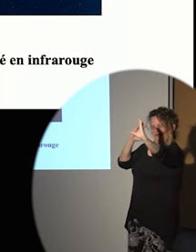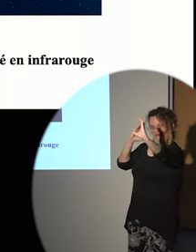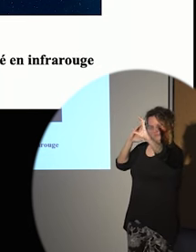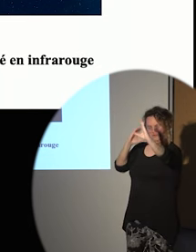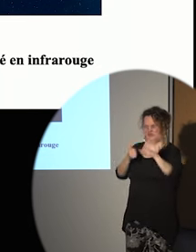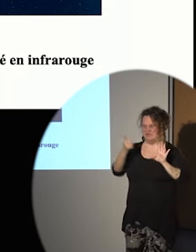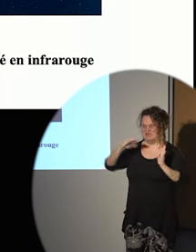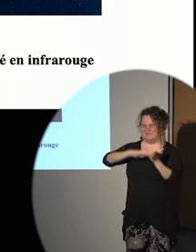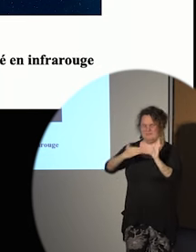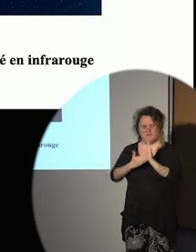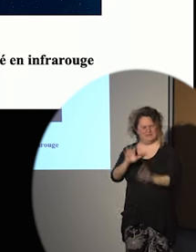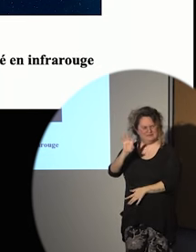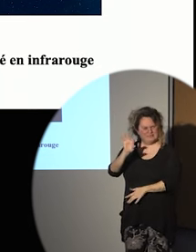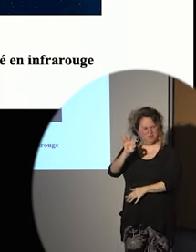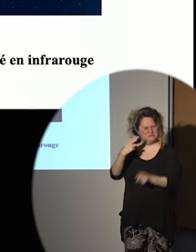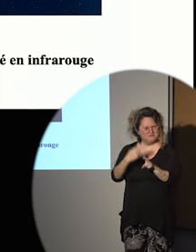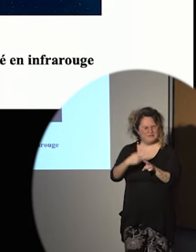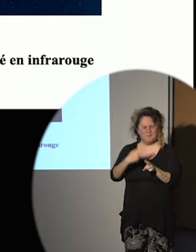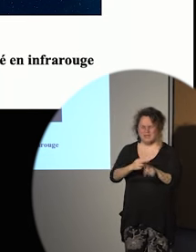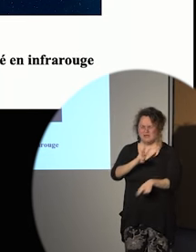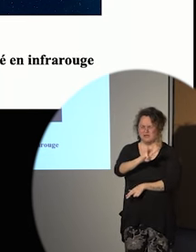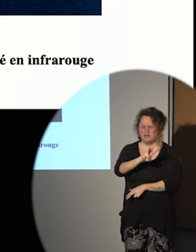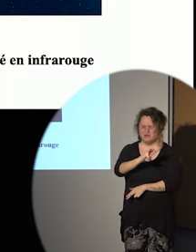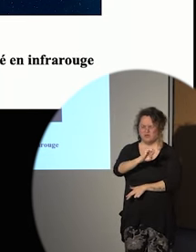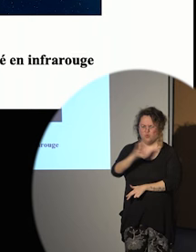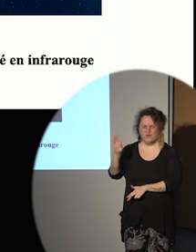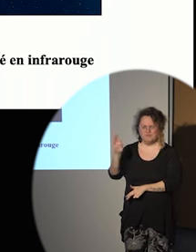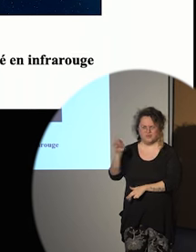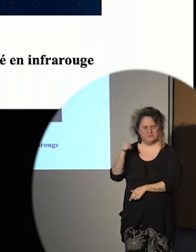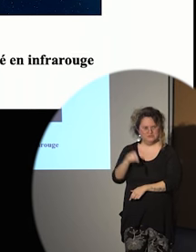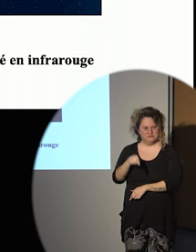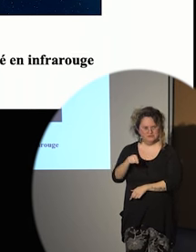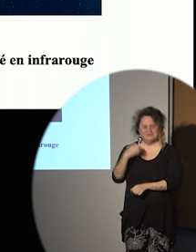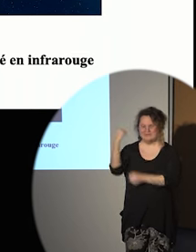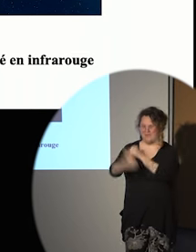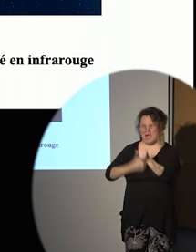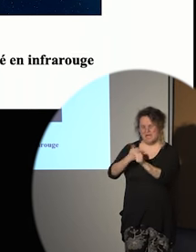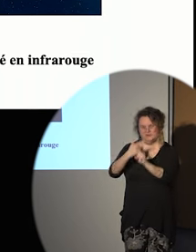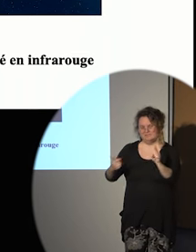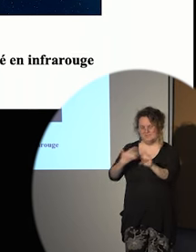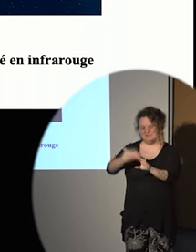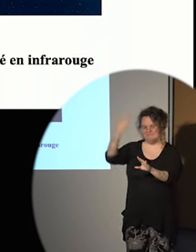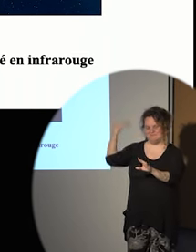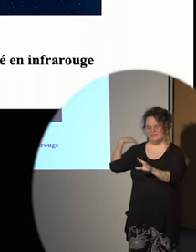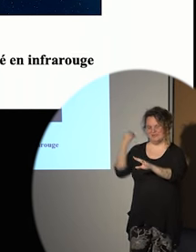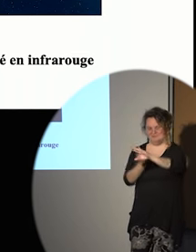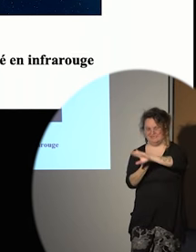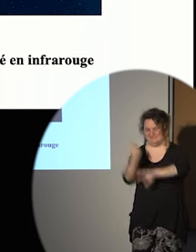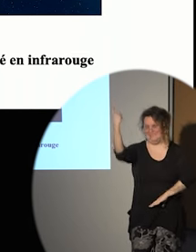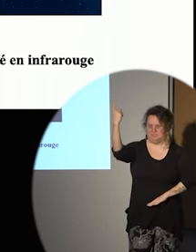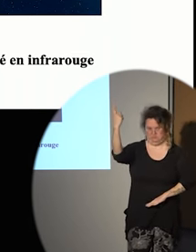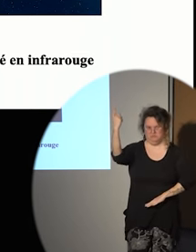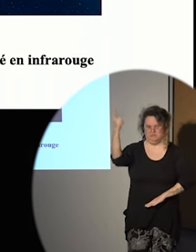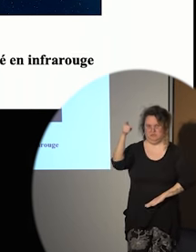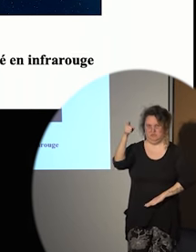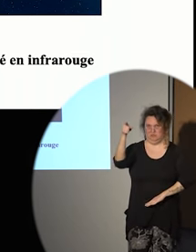qui a été envoyé il y a maintenant un an et demi, qui était vraiment un chasseur de galaxies lointaines parce que lui, il vise